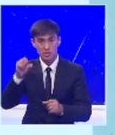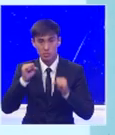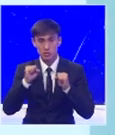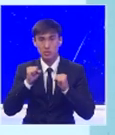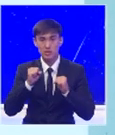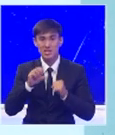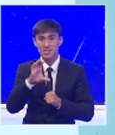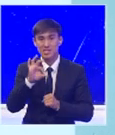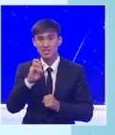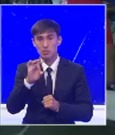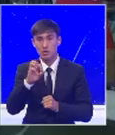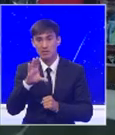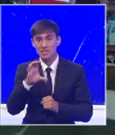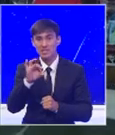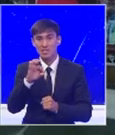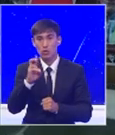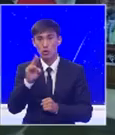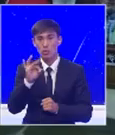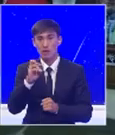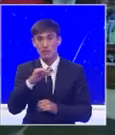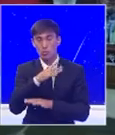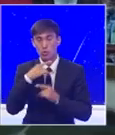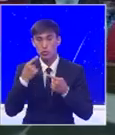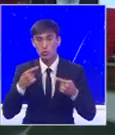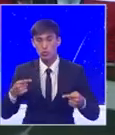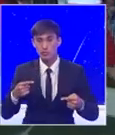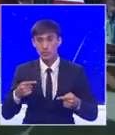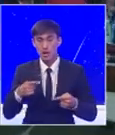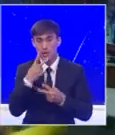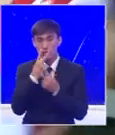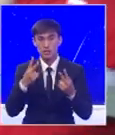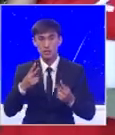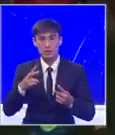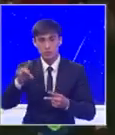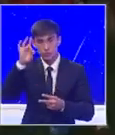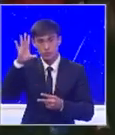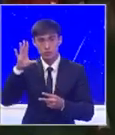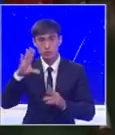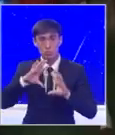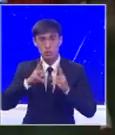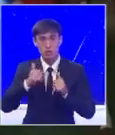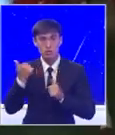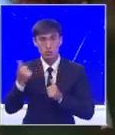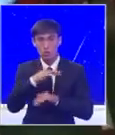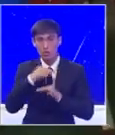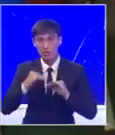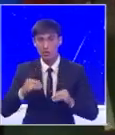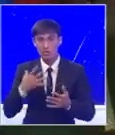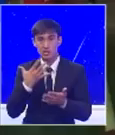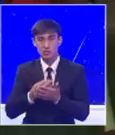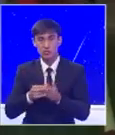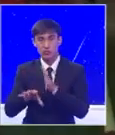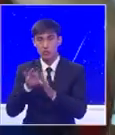спортсменов Серика Сапиева, Серика Кунакбаева и многих других. Глядя на звезд мировой величины, многие дети делают свой